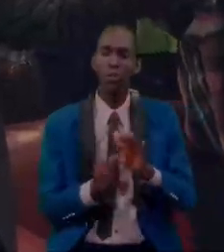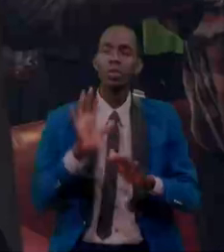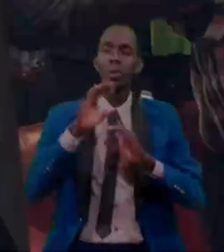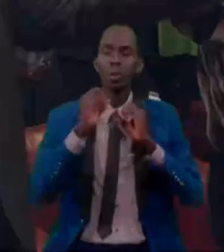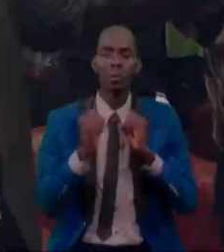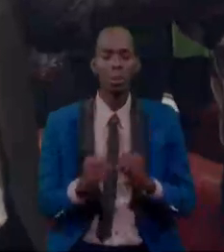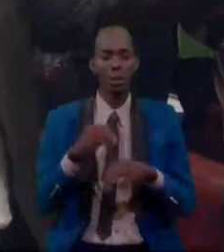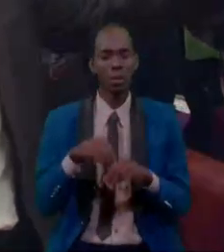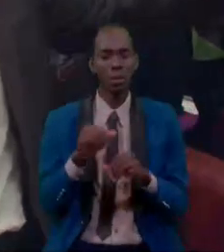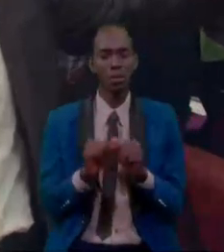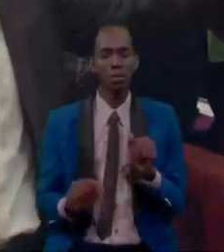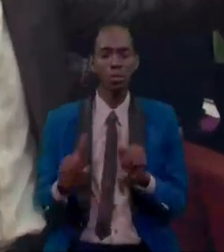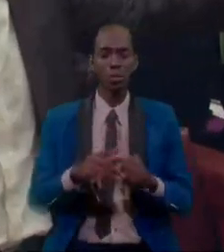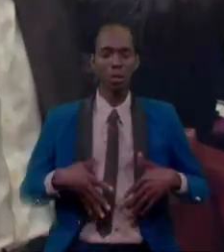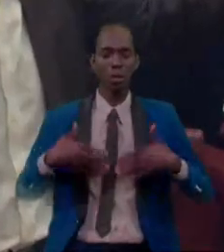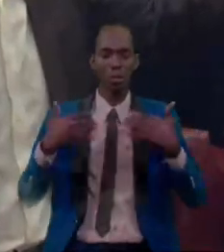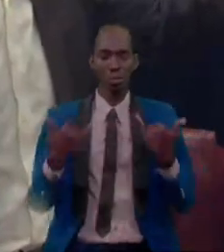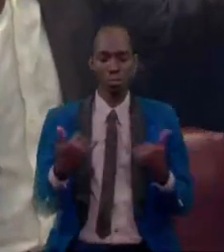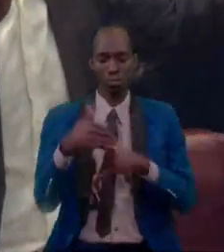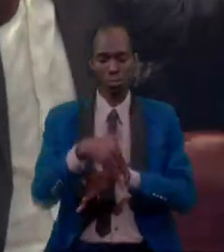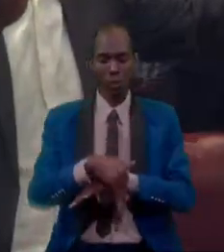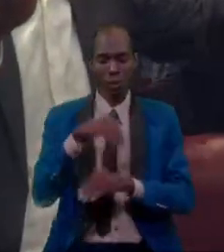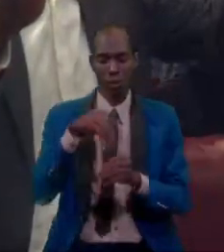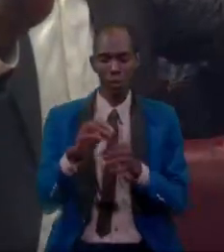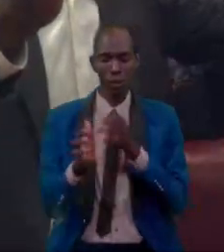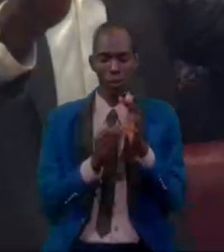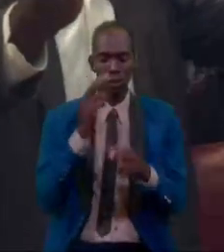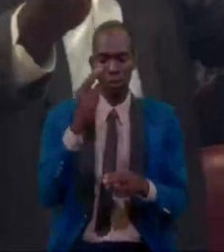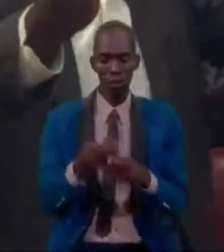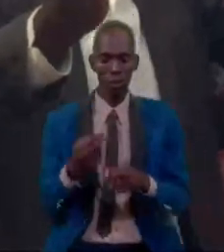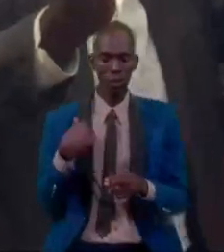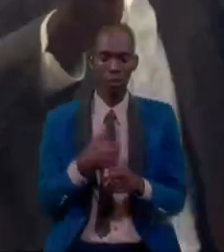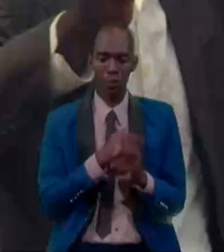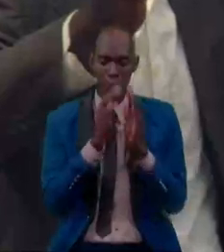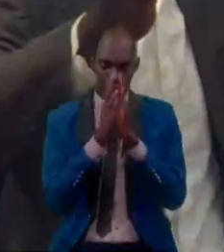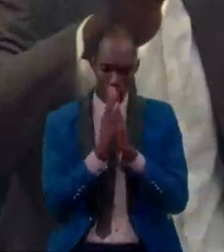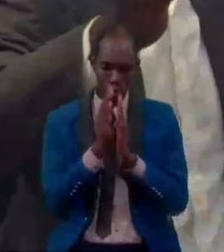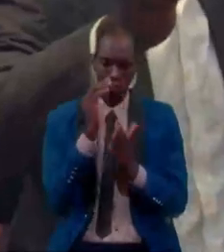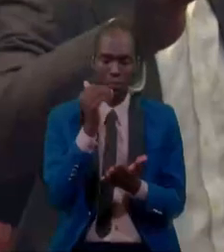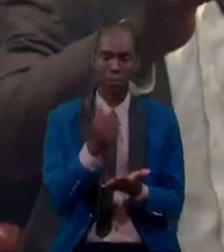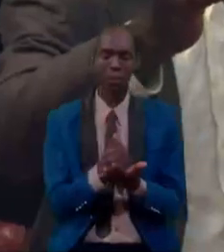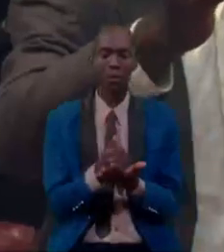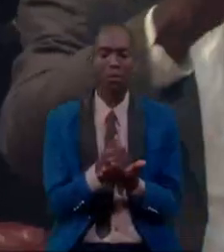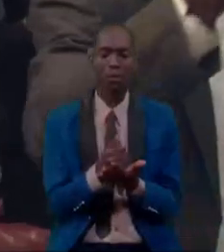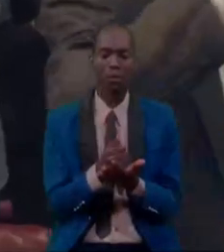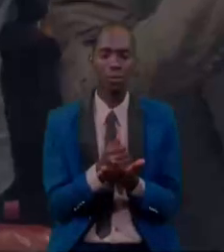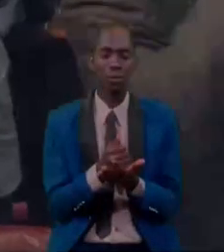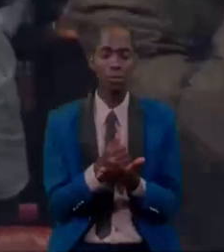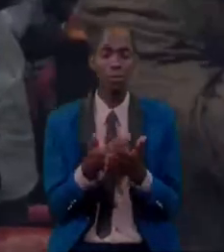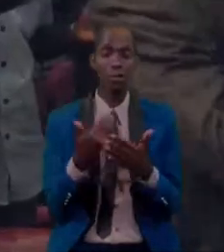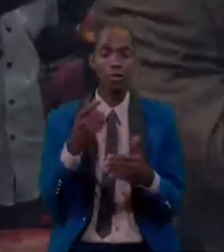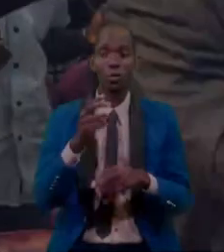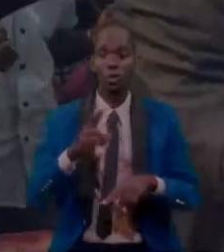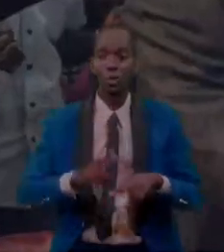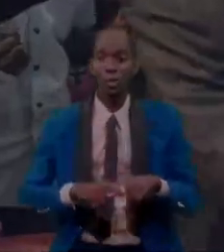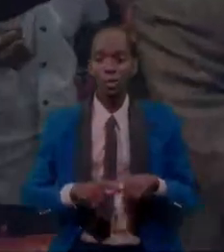manifeste ta puissance dans chaque vie ce soir. Au nom de Jésus, nous prions. Avant